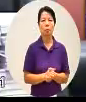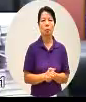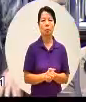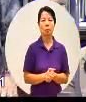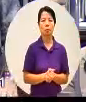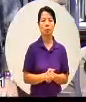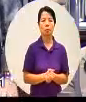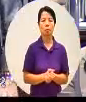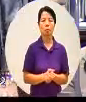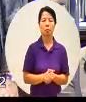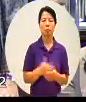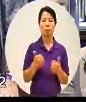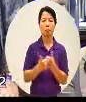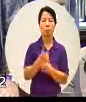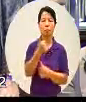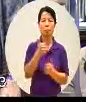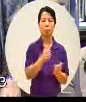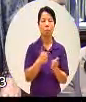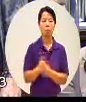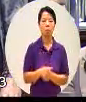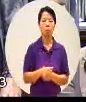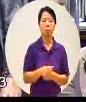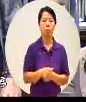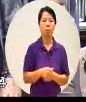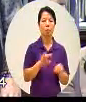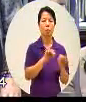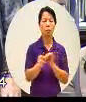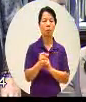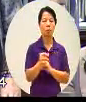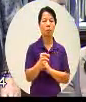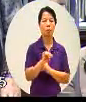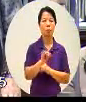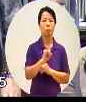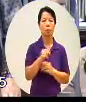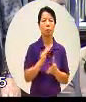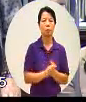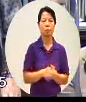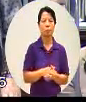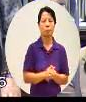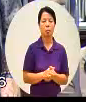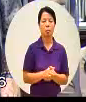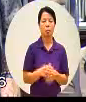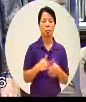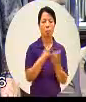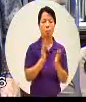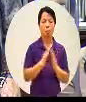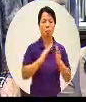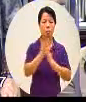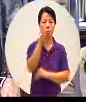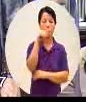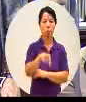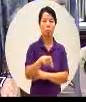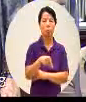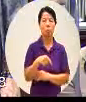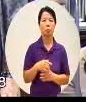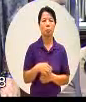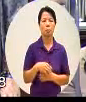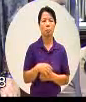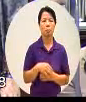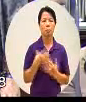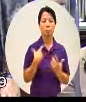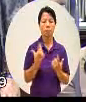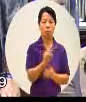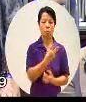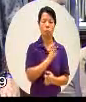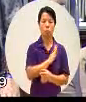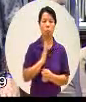多谢议长，多谢陆议员吼。一方面，当然站在市政府的立场，也非常的两